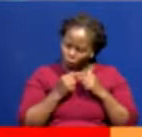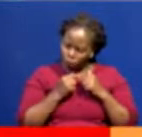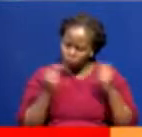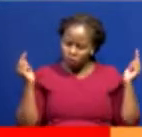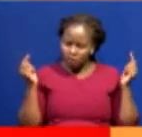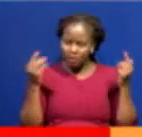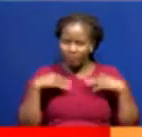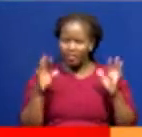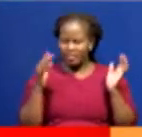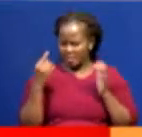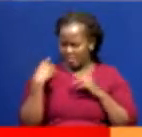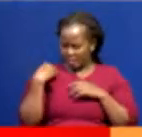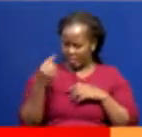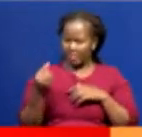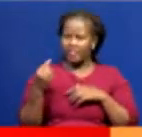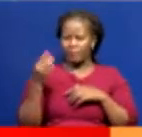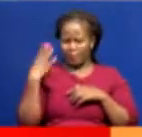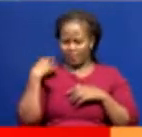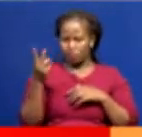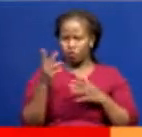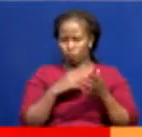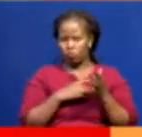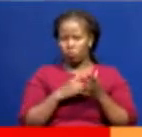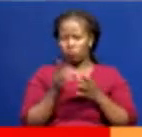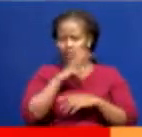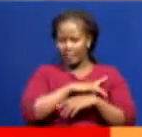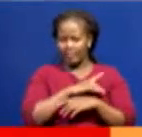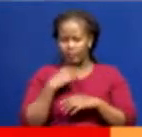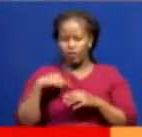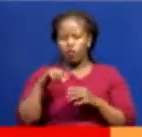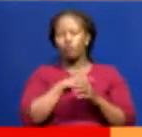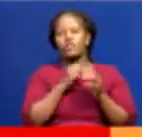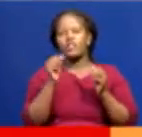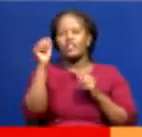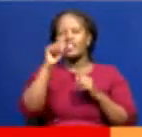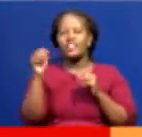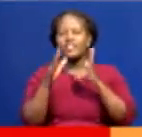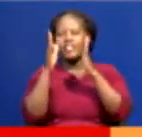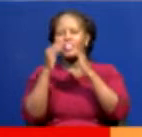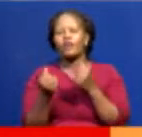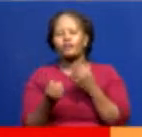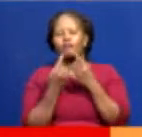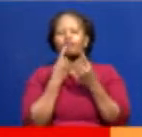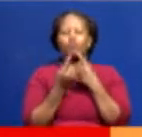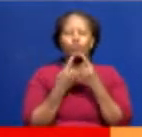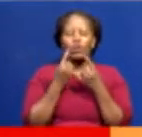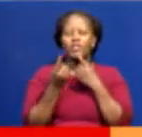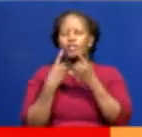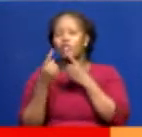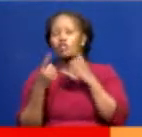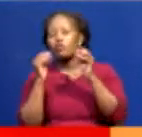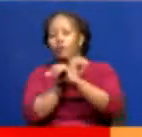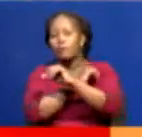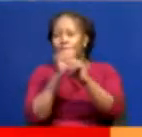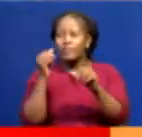tumekuwa ikulu, siku mbili imepita, tumekuwa ikulu tukiongea na rais, na tumemwambia rais na